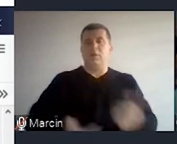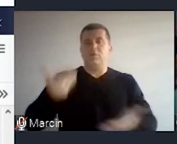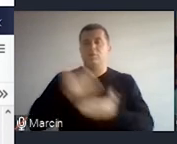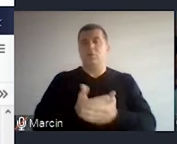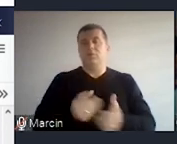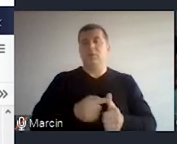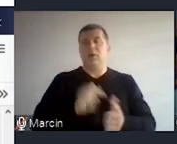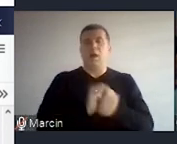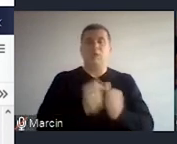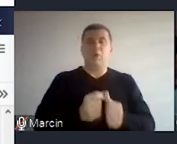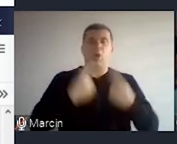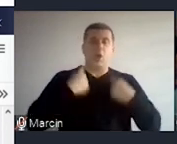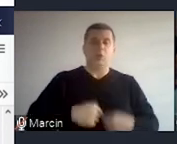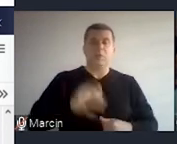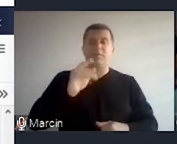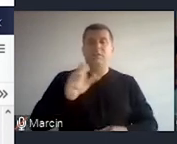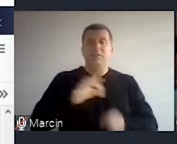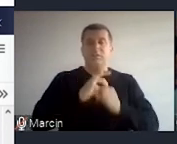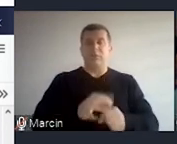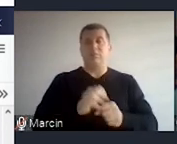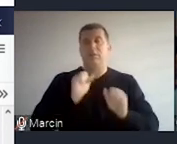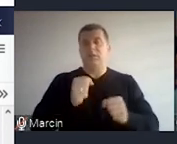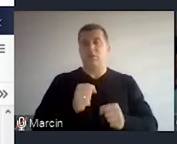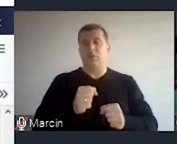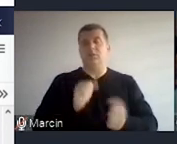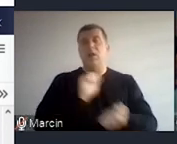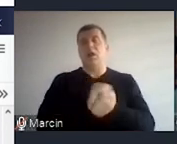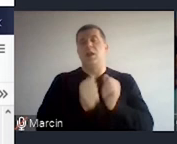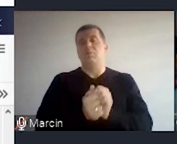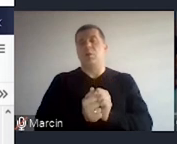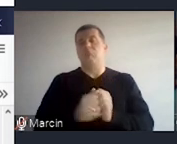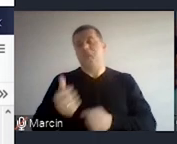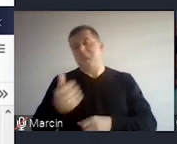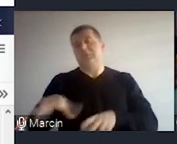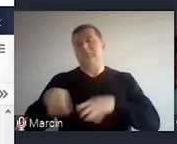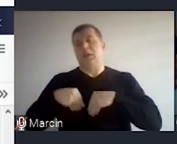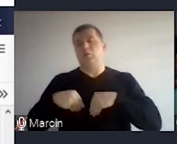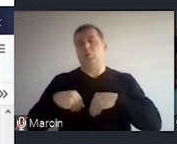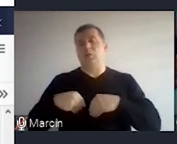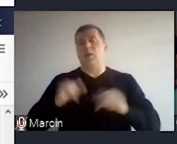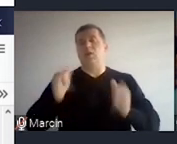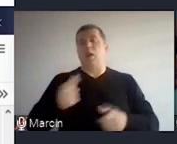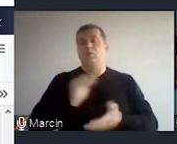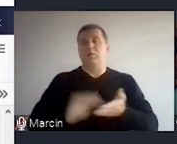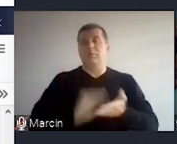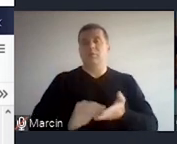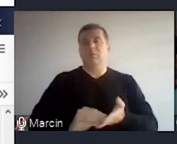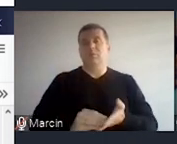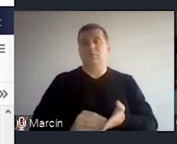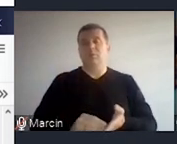być albo osoba fizyczna prowadząca działalność, albo samozatrudnienie. Jak to sformułujecie,